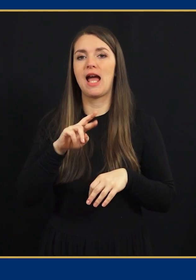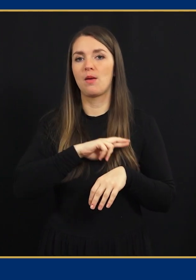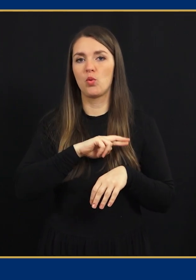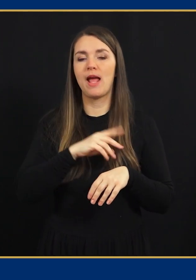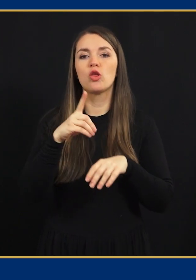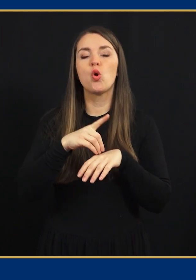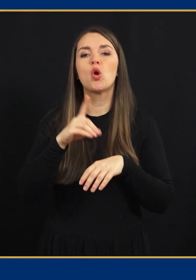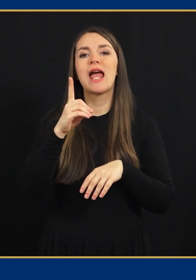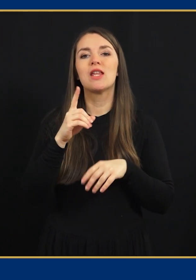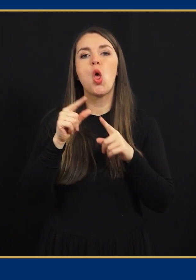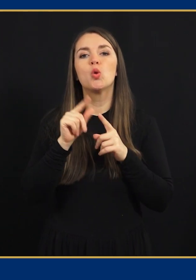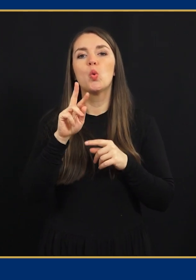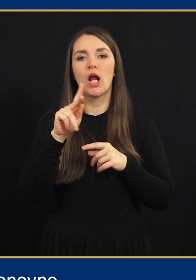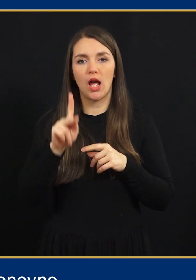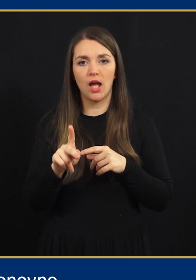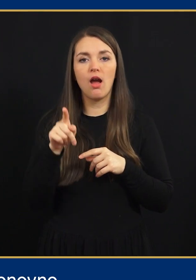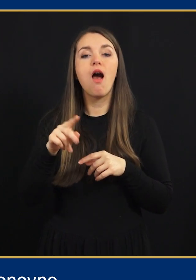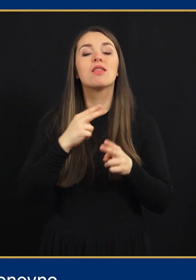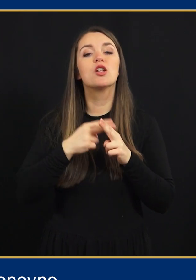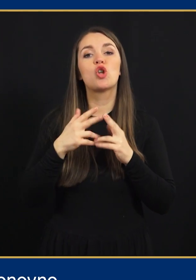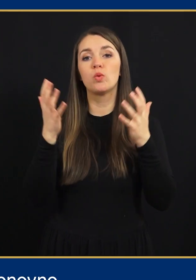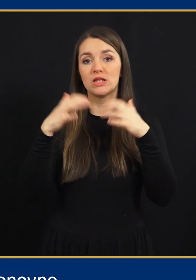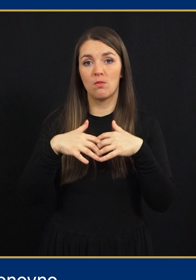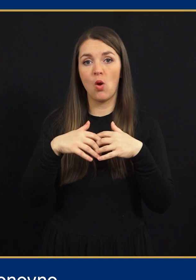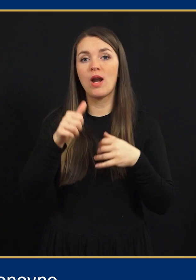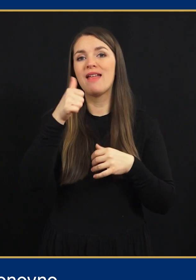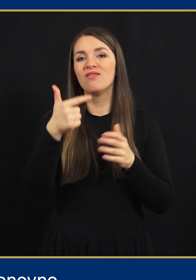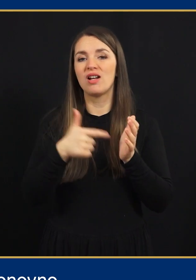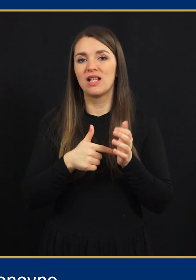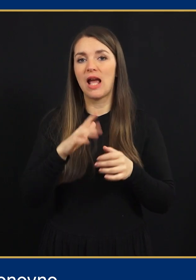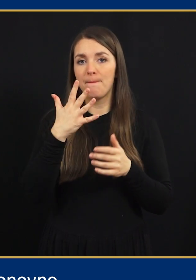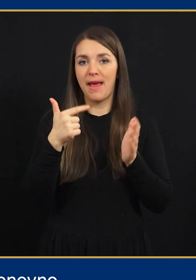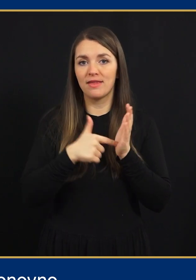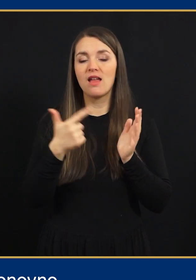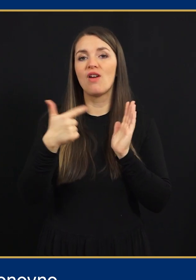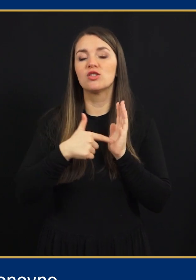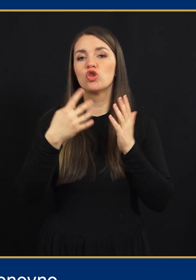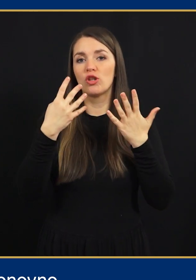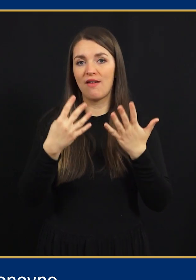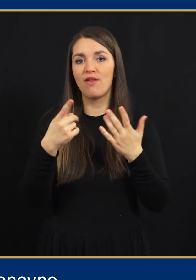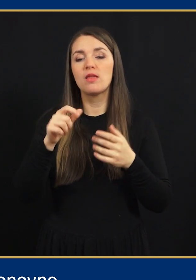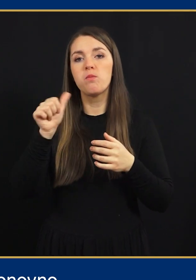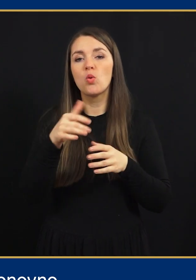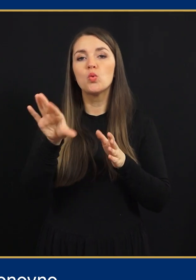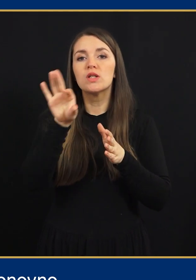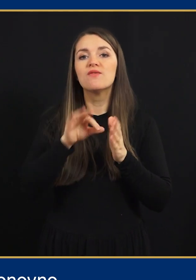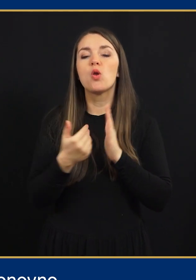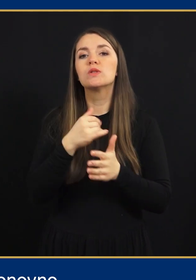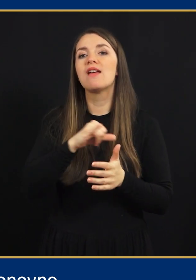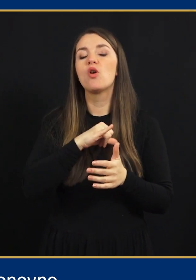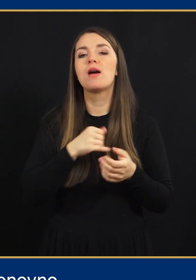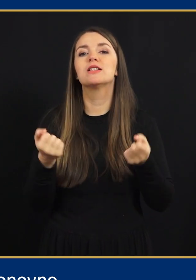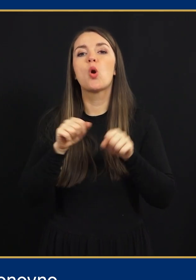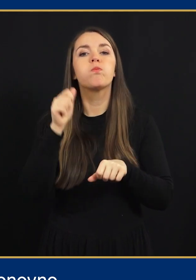republike dr. Danila Türka jo je Državni zbor 21. 5. 2009 ponovno izvolil za